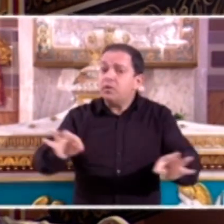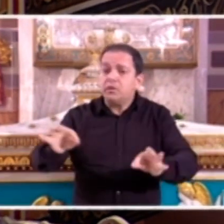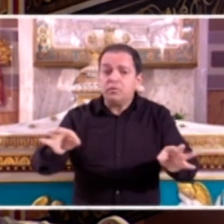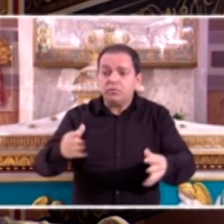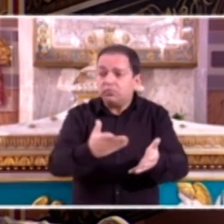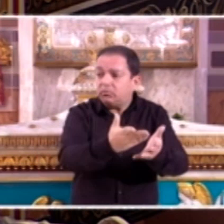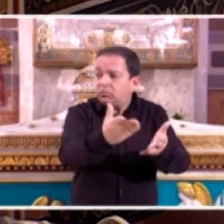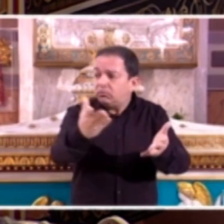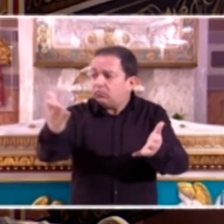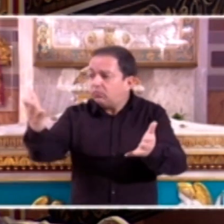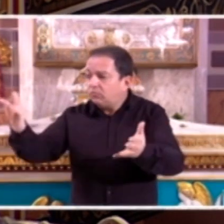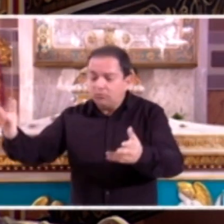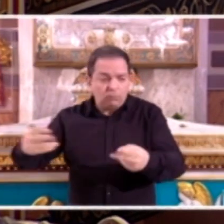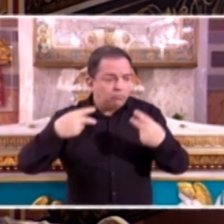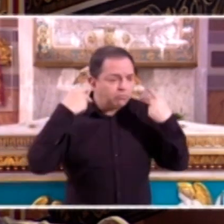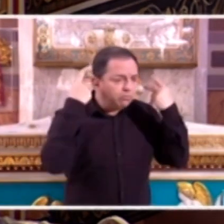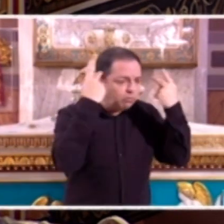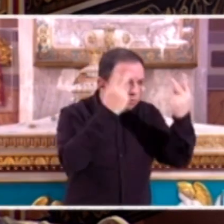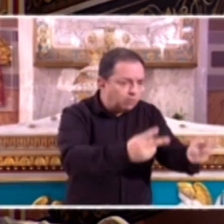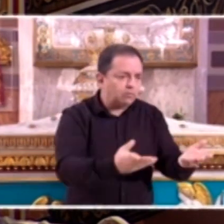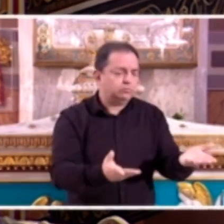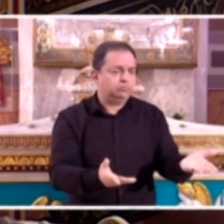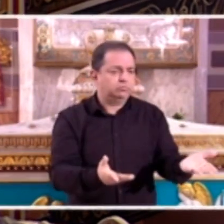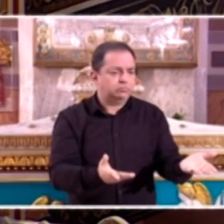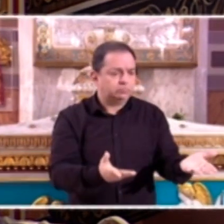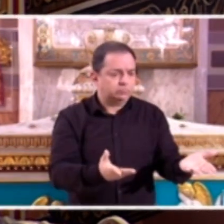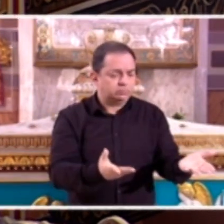αίμα σα έστιν.